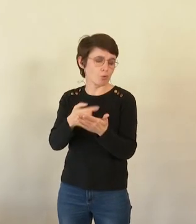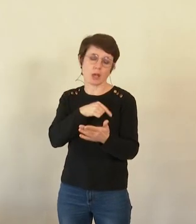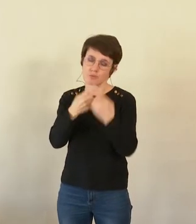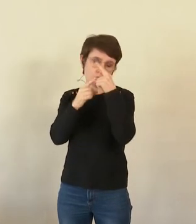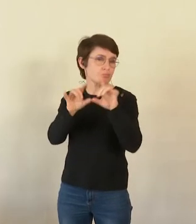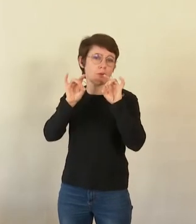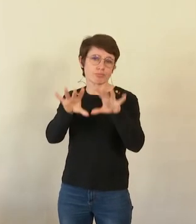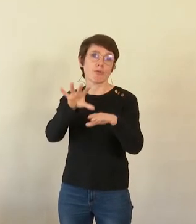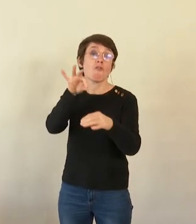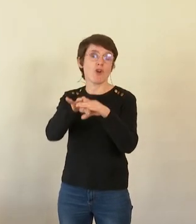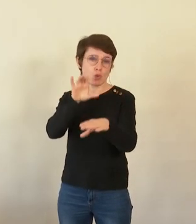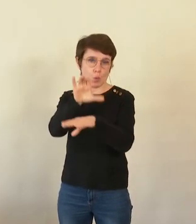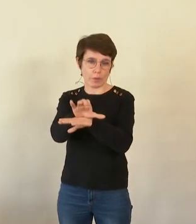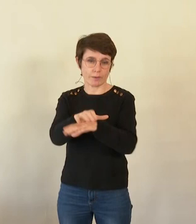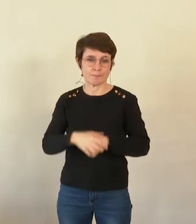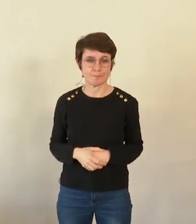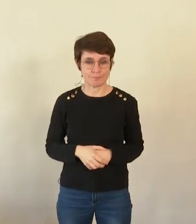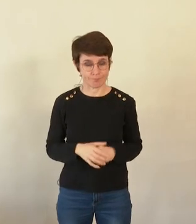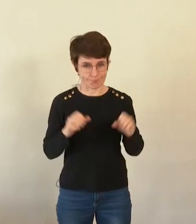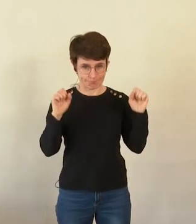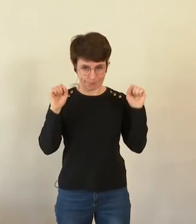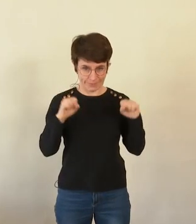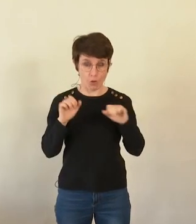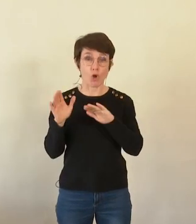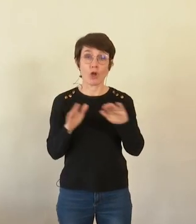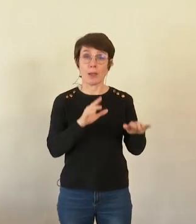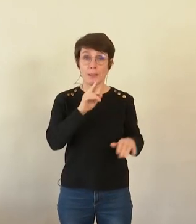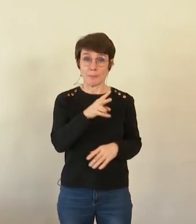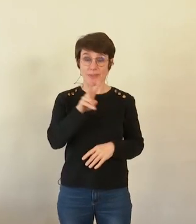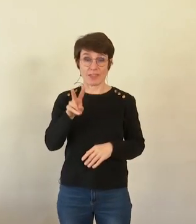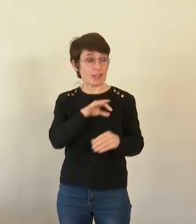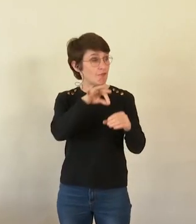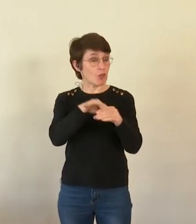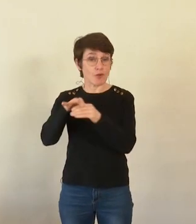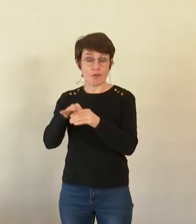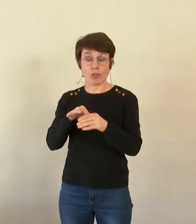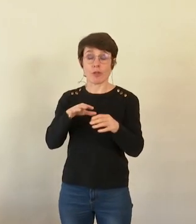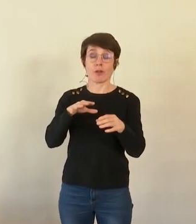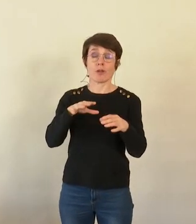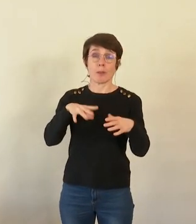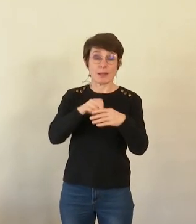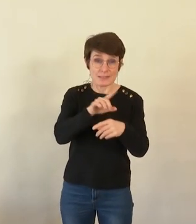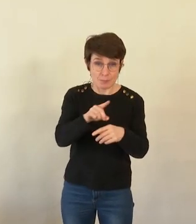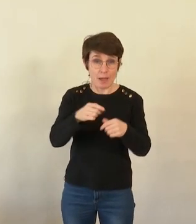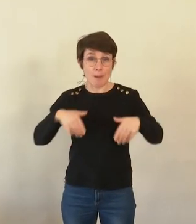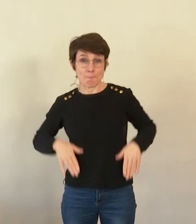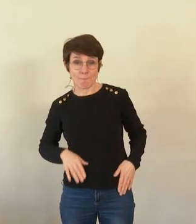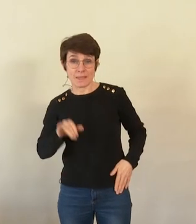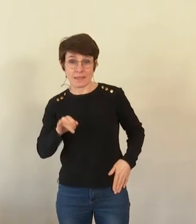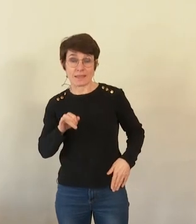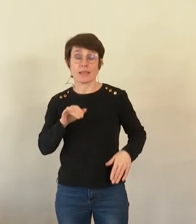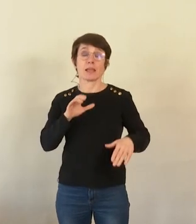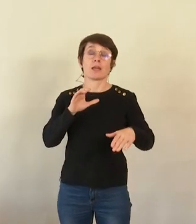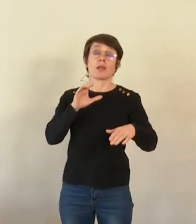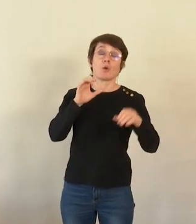contre entendu donc je mets ce procèsverbal au voie qui ne prend pas part au vote qui s'abstient qui vote contre qui vote pour